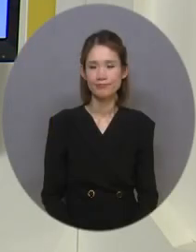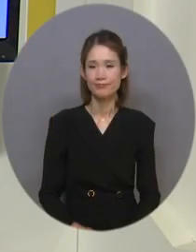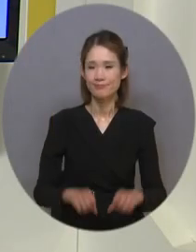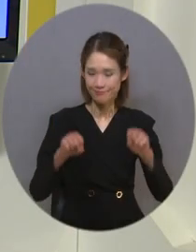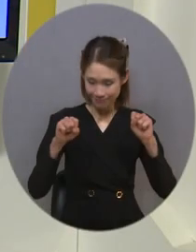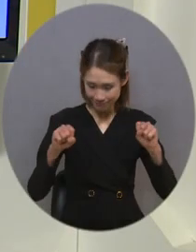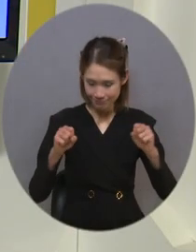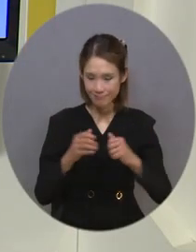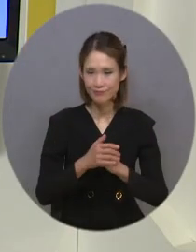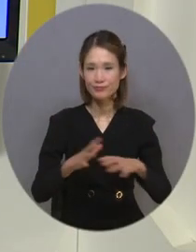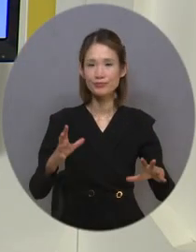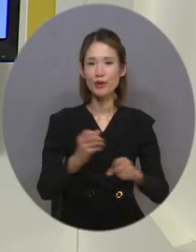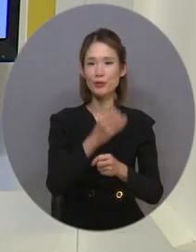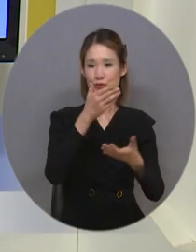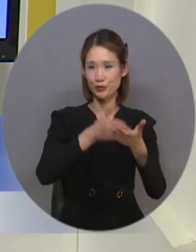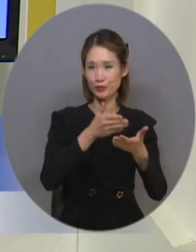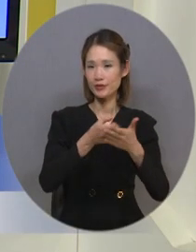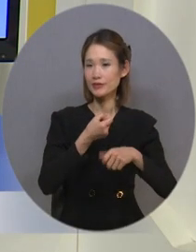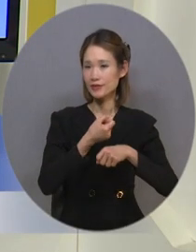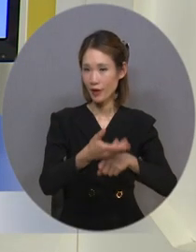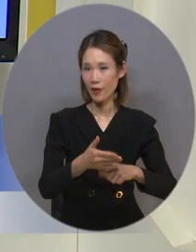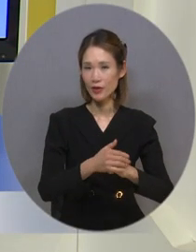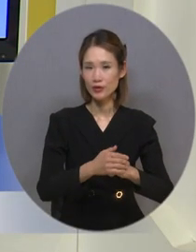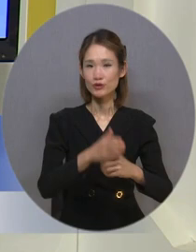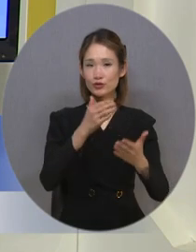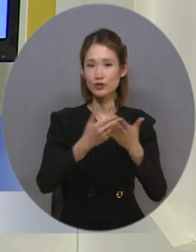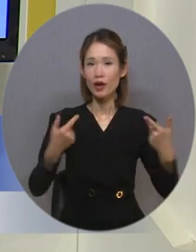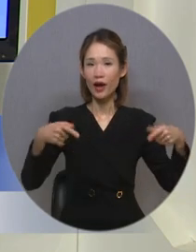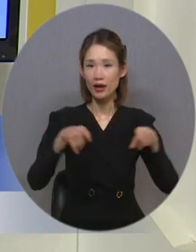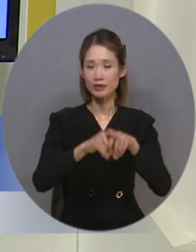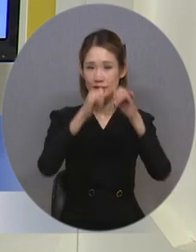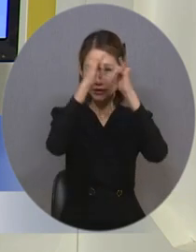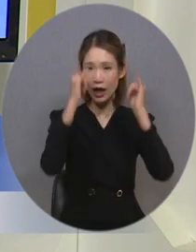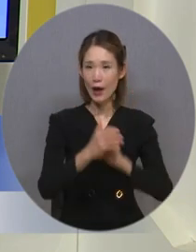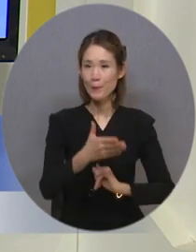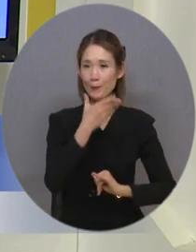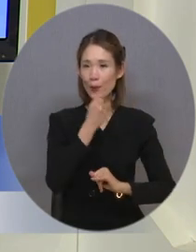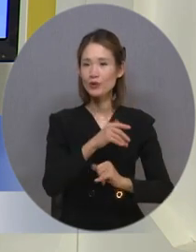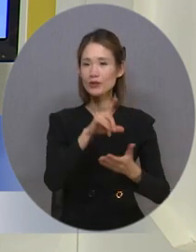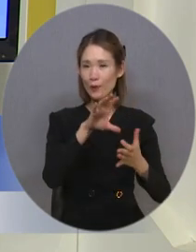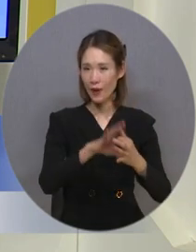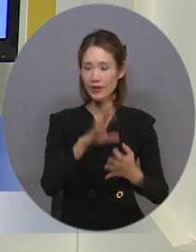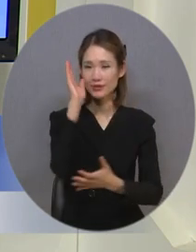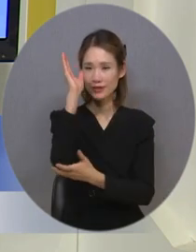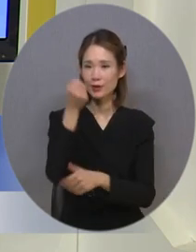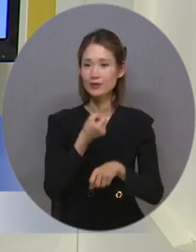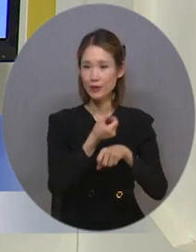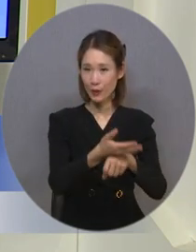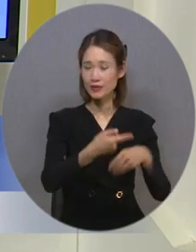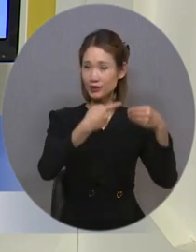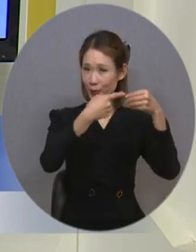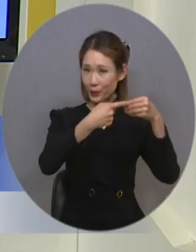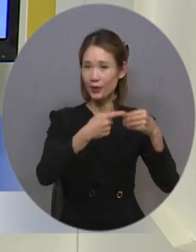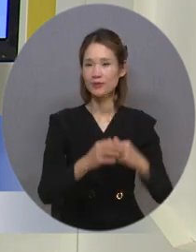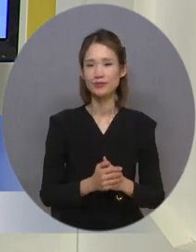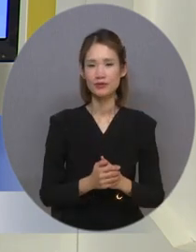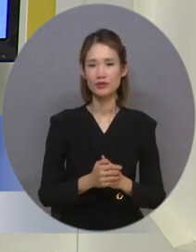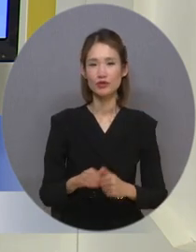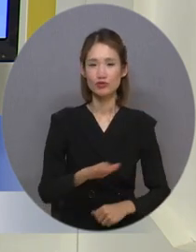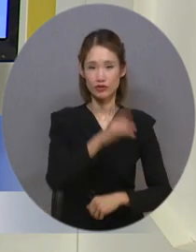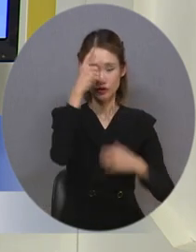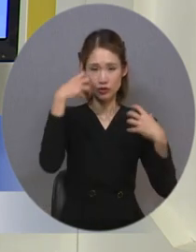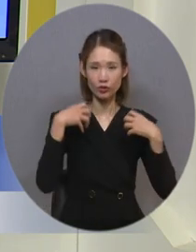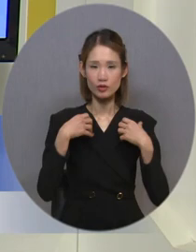웰페어 뉴스 브리핑 박정인입니다 웰페어뉴스와 함께 사회복지개 이슈를 만나봅니다 첫 번째 기사입니다 우리